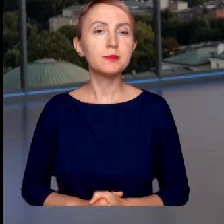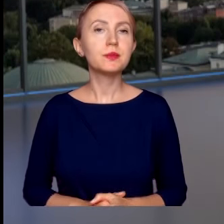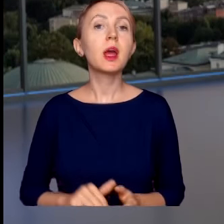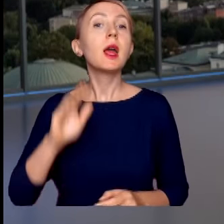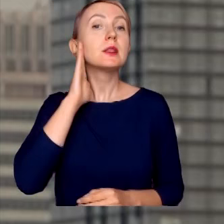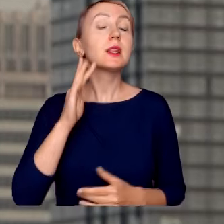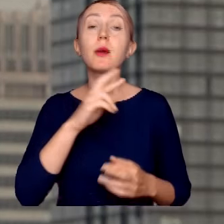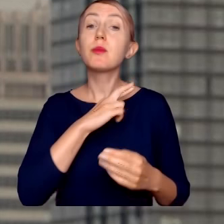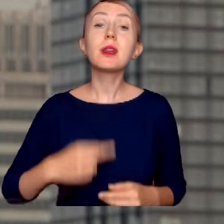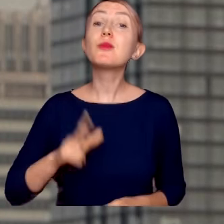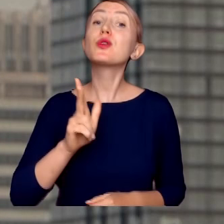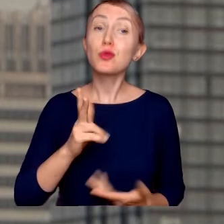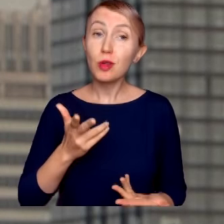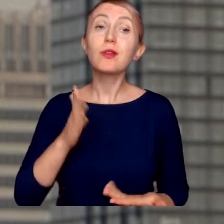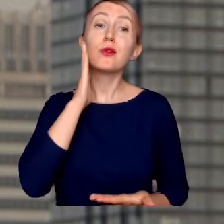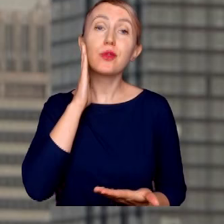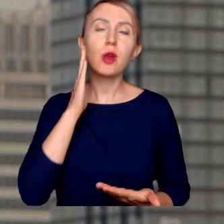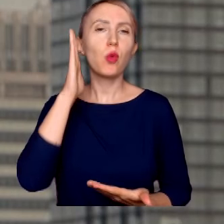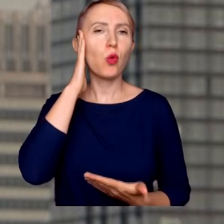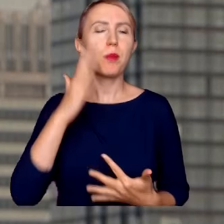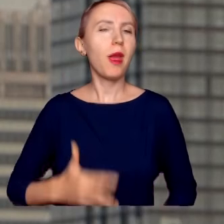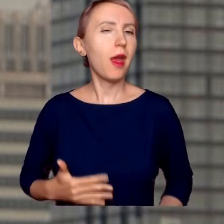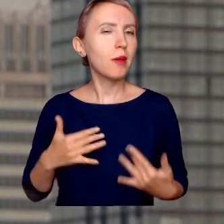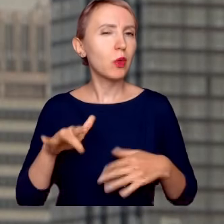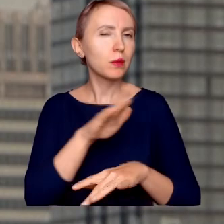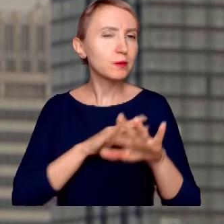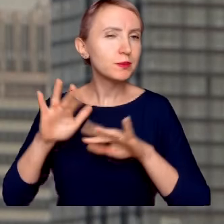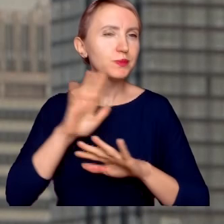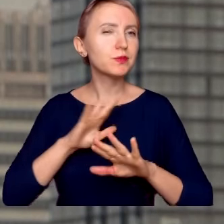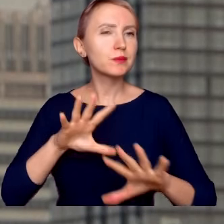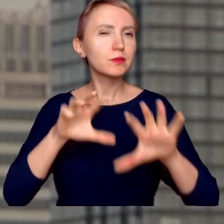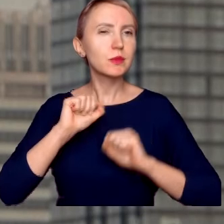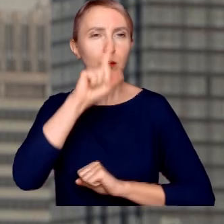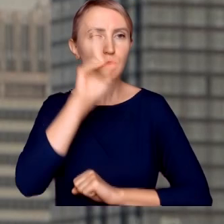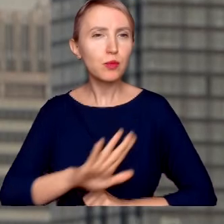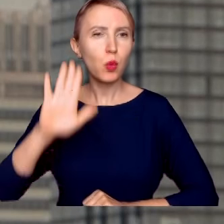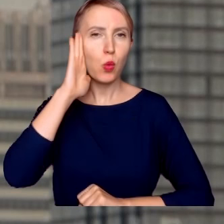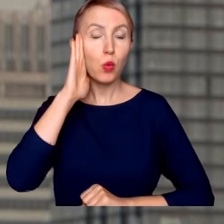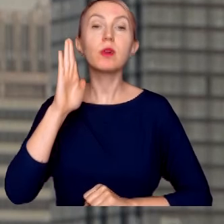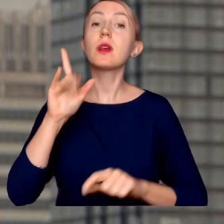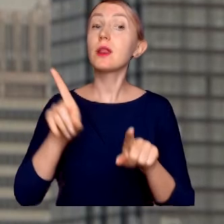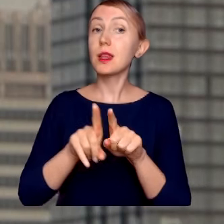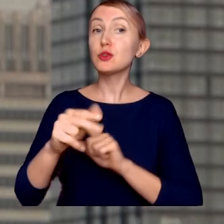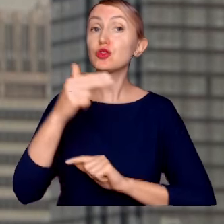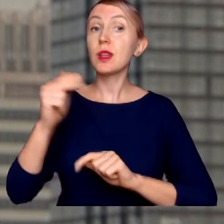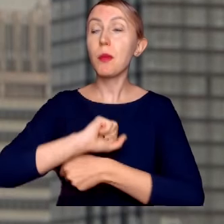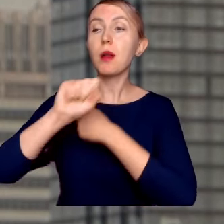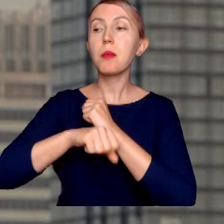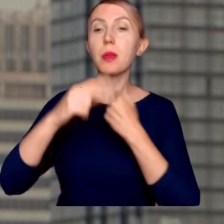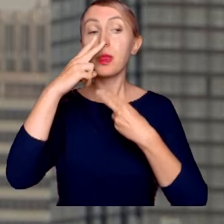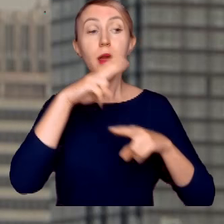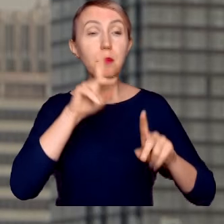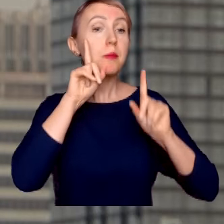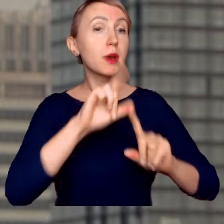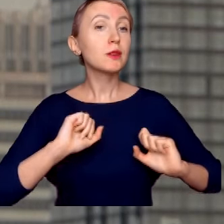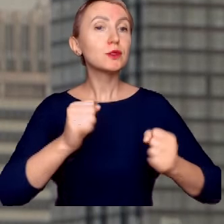że jest doskonale też potrafi grać na emocjach, odczytywać nastroje społeczne i wrzucać tematy zastępcze. I wydaje się, że